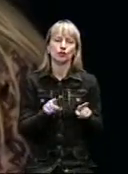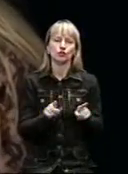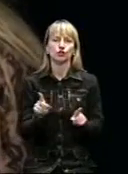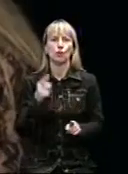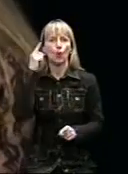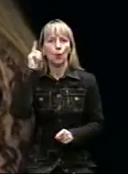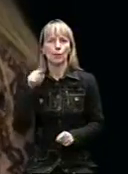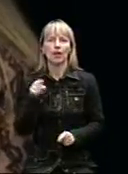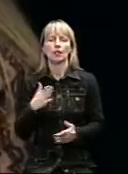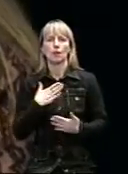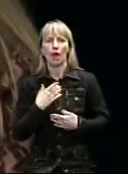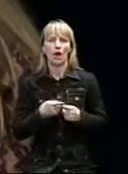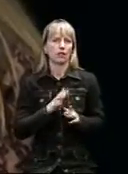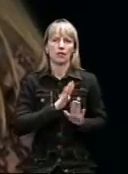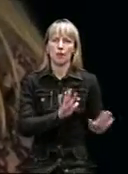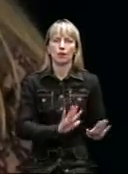зрозуміти, це моє, це не моє.